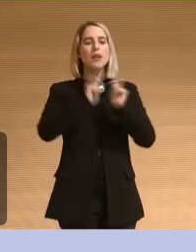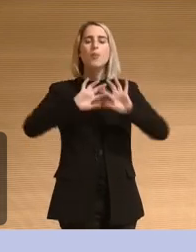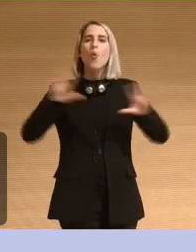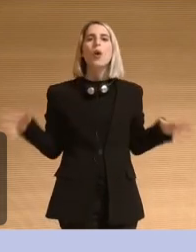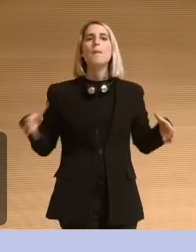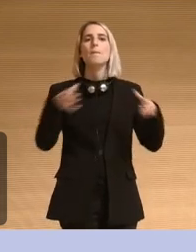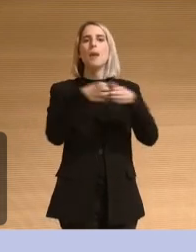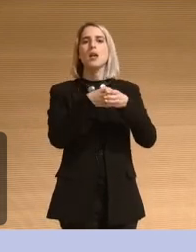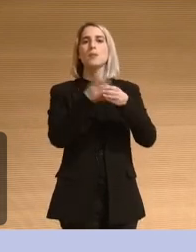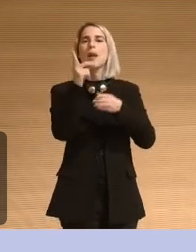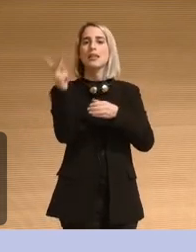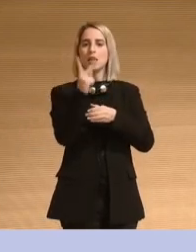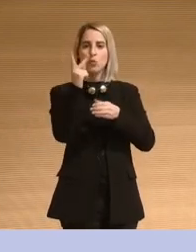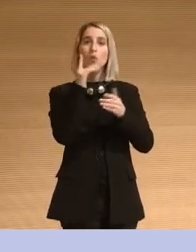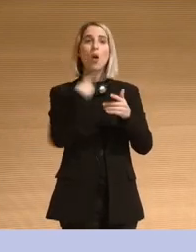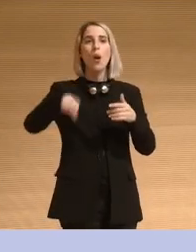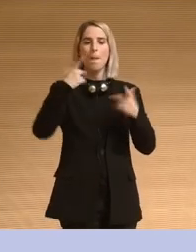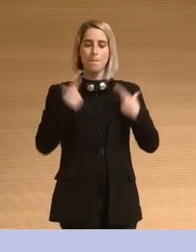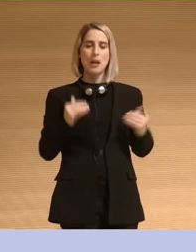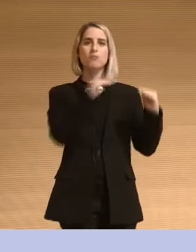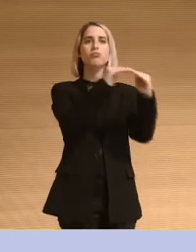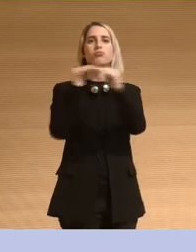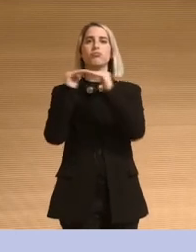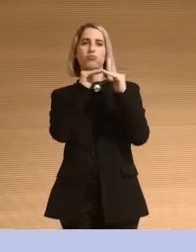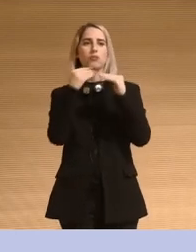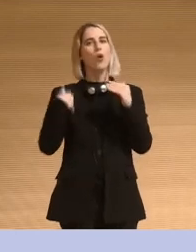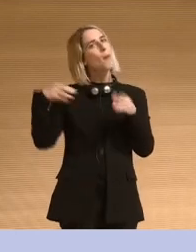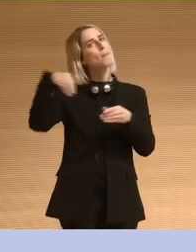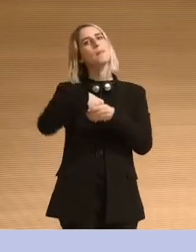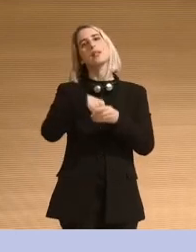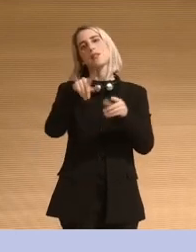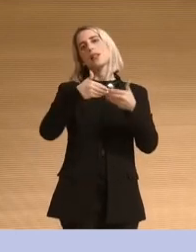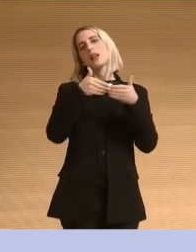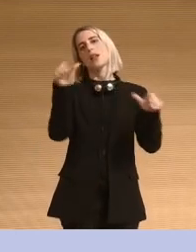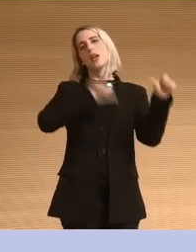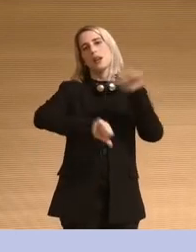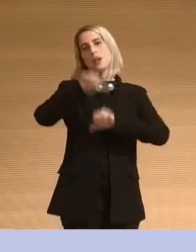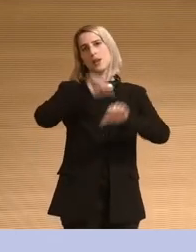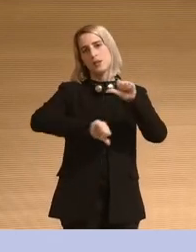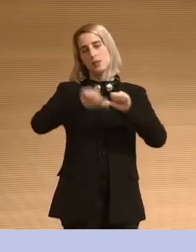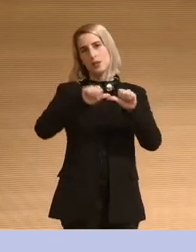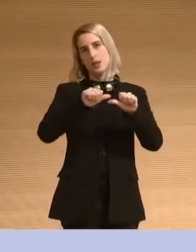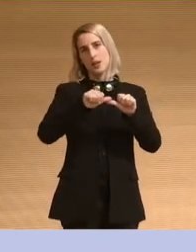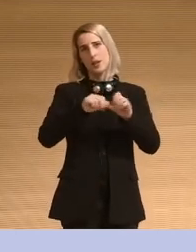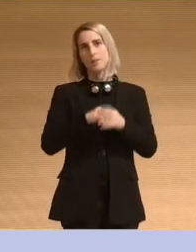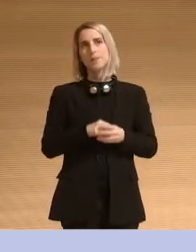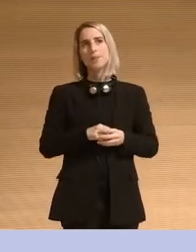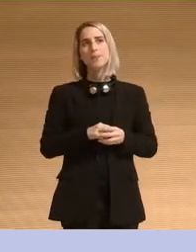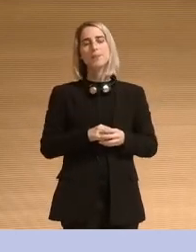μιας κοινότητας ισότιμων μελών. Ήμουν συντονίστρια σε αυτά τα ανοιχτά εργαστήρια εκ μέρους του Πανεπιστημίου Αθηνών.